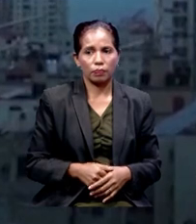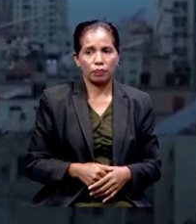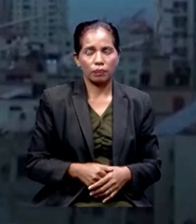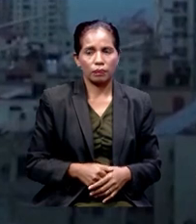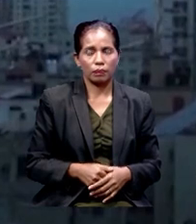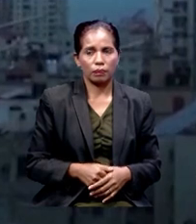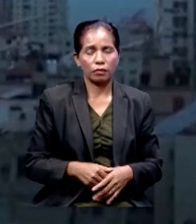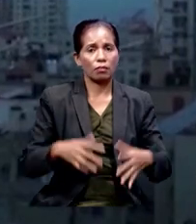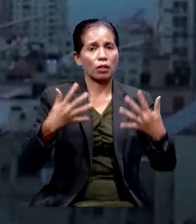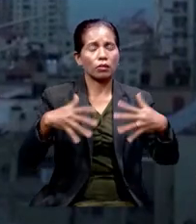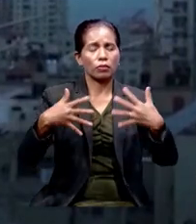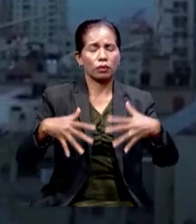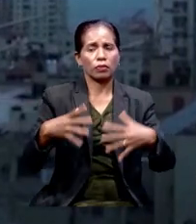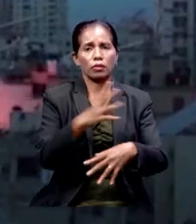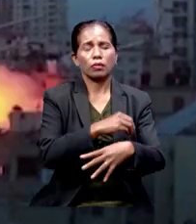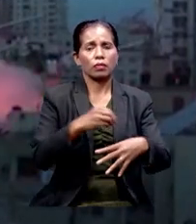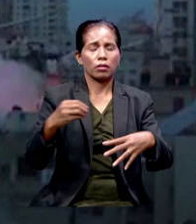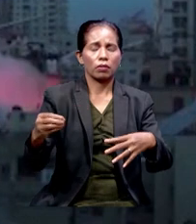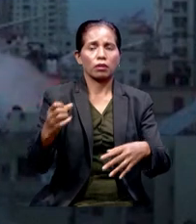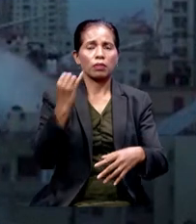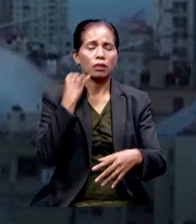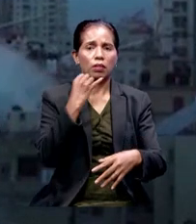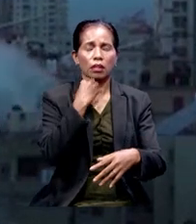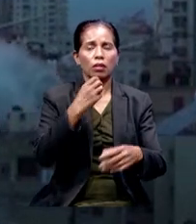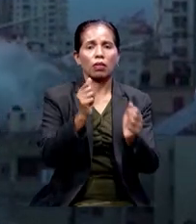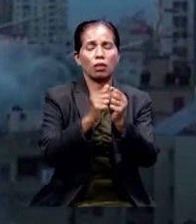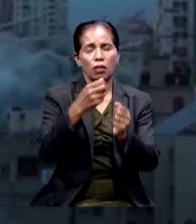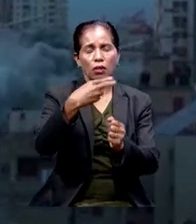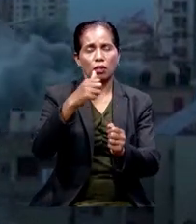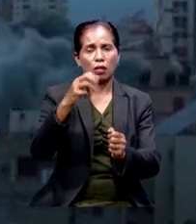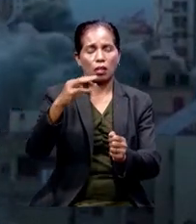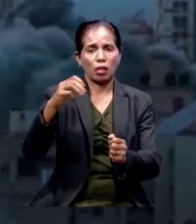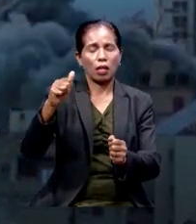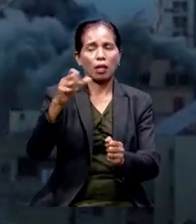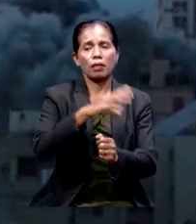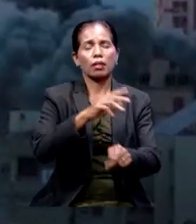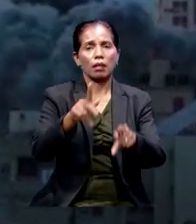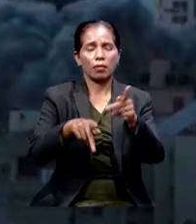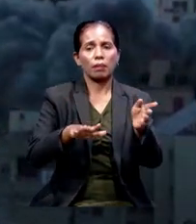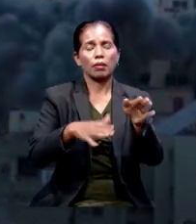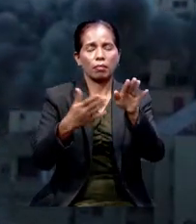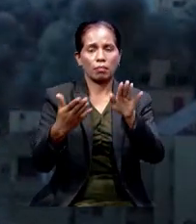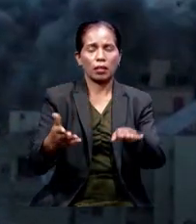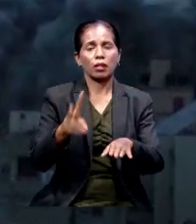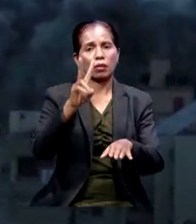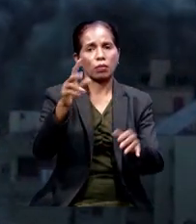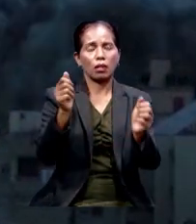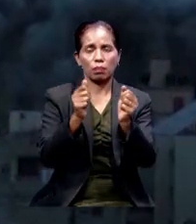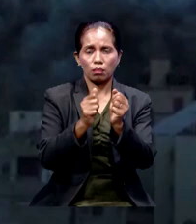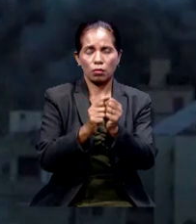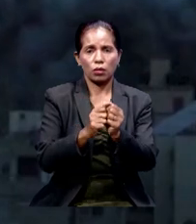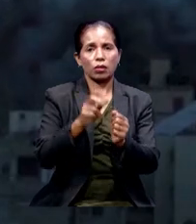Há um conflito que acontece entre Israel e Hamas, valoram danen número MNB mate entre parte rua muito crijun